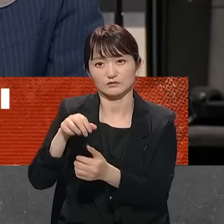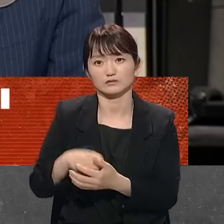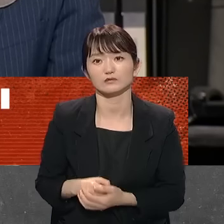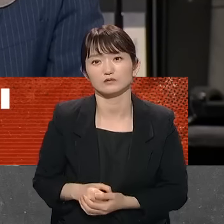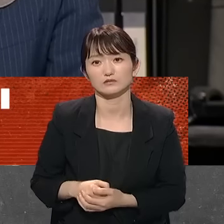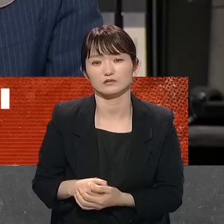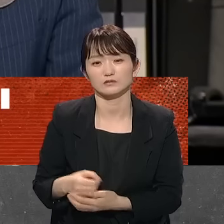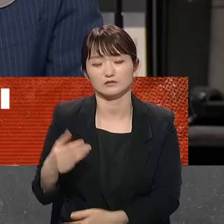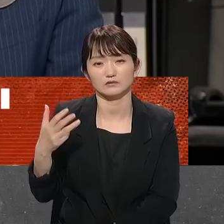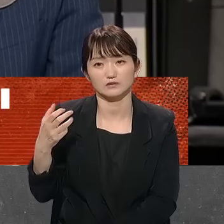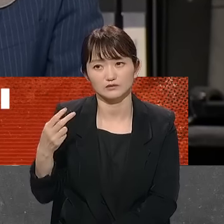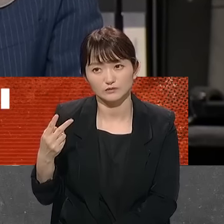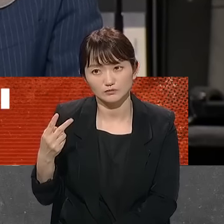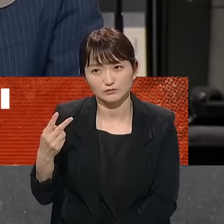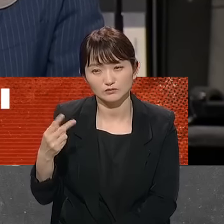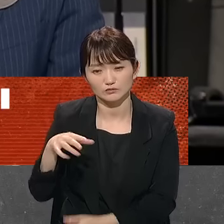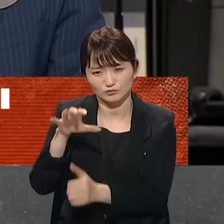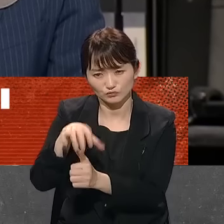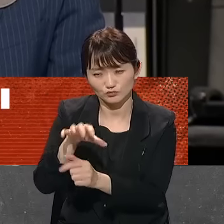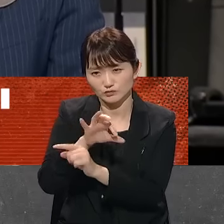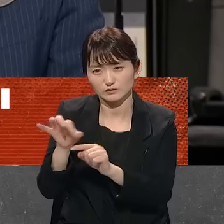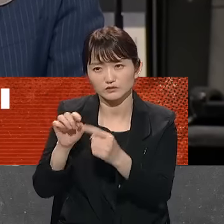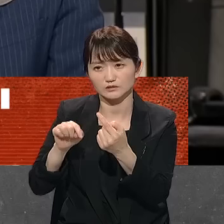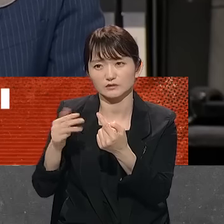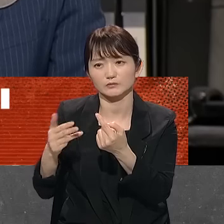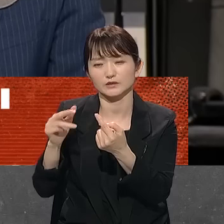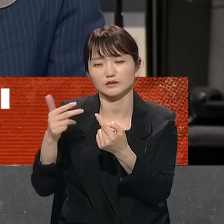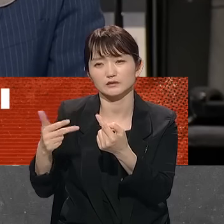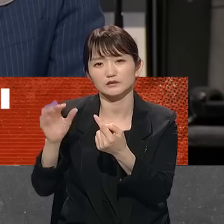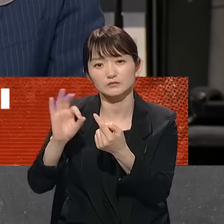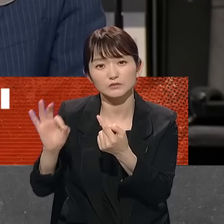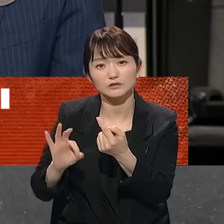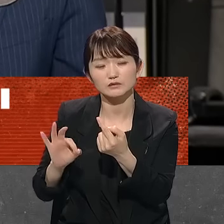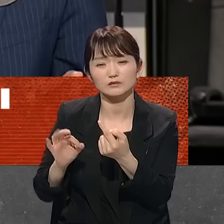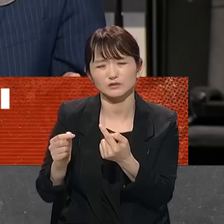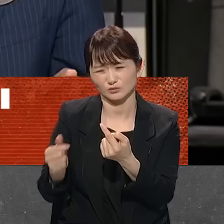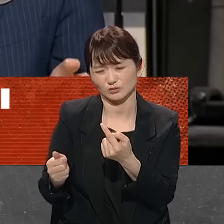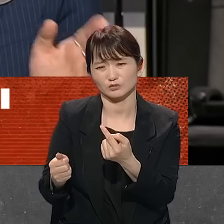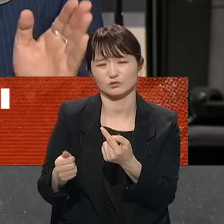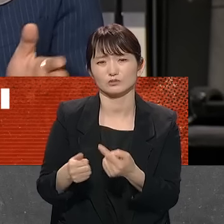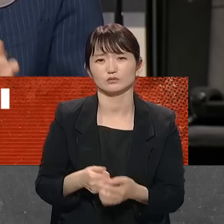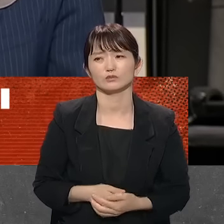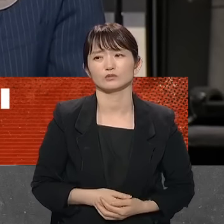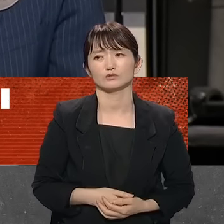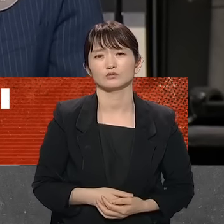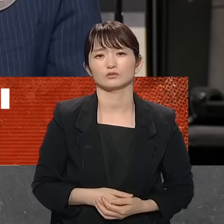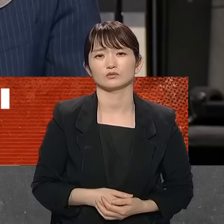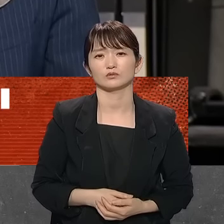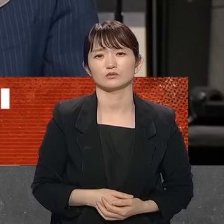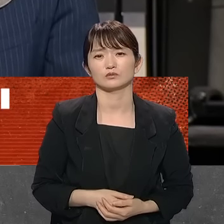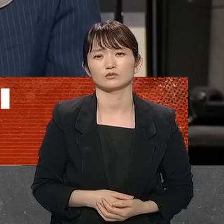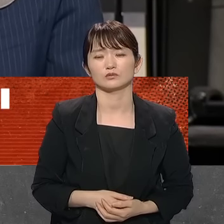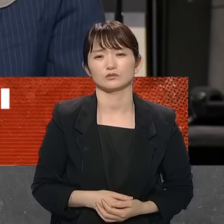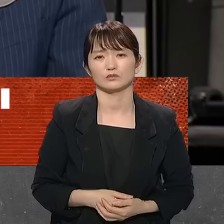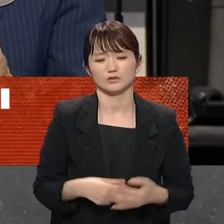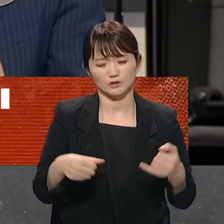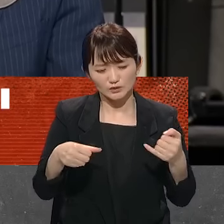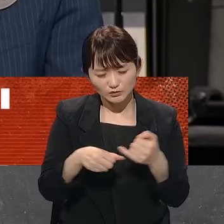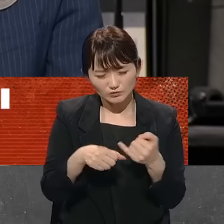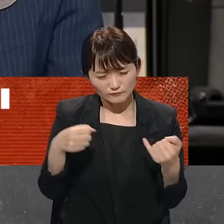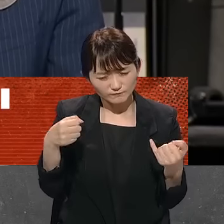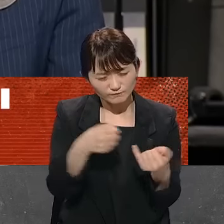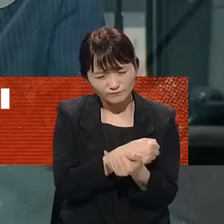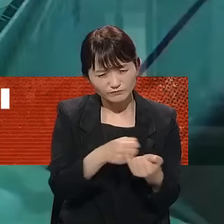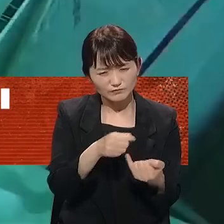구속률 1.87%. 네? 아, 이제 교제 폭력과 관련해서는 굉장히 여러 가지 어떤 문제점들이 지금 있고